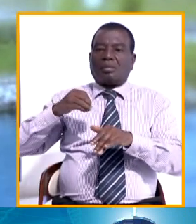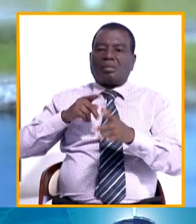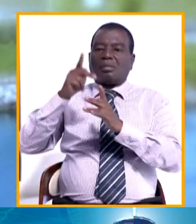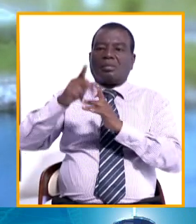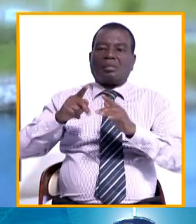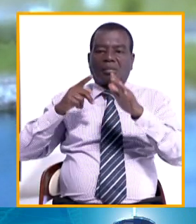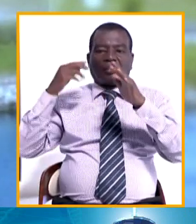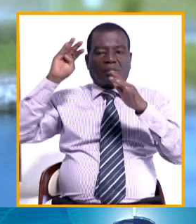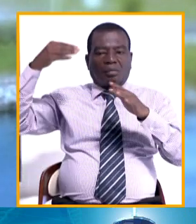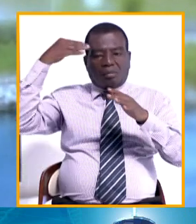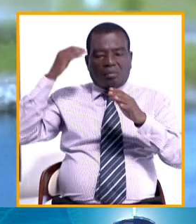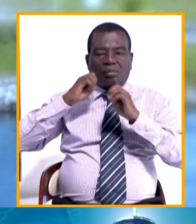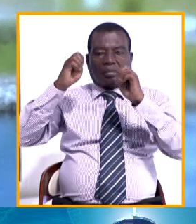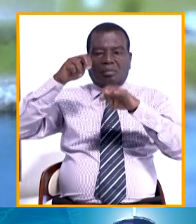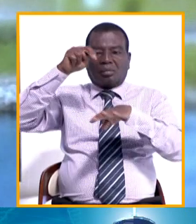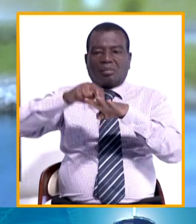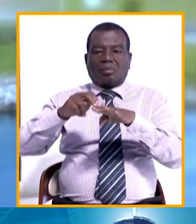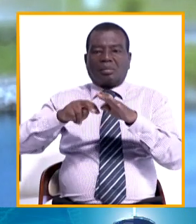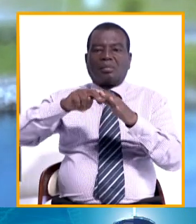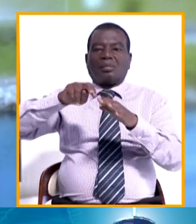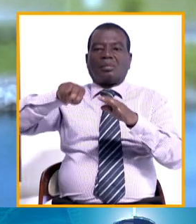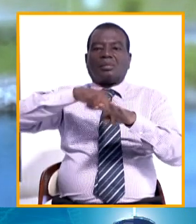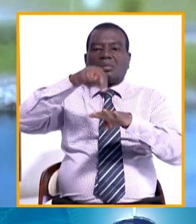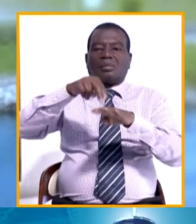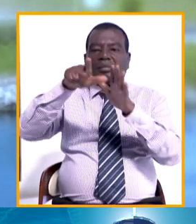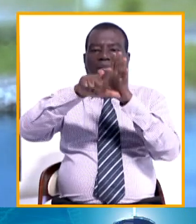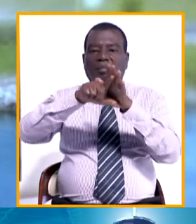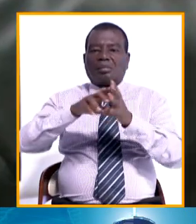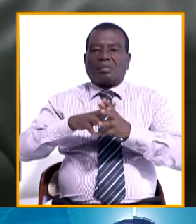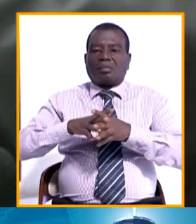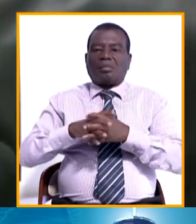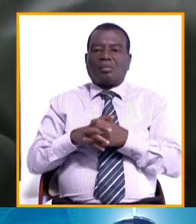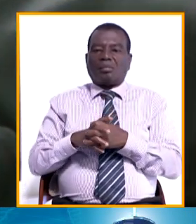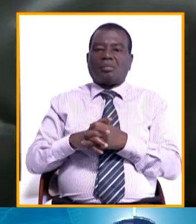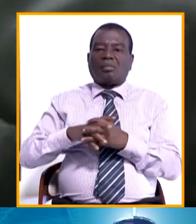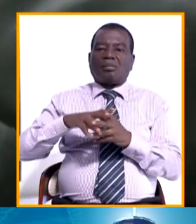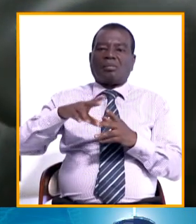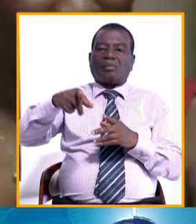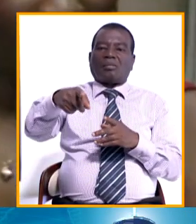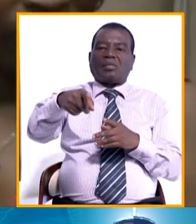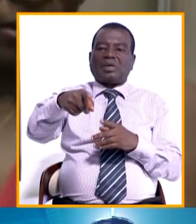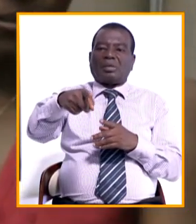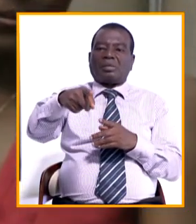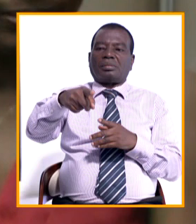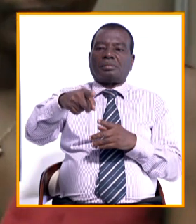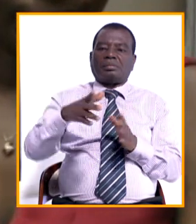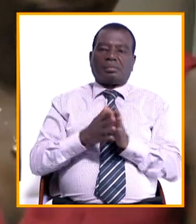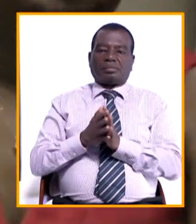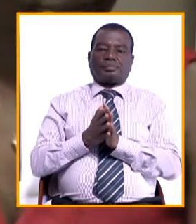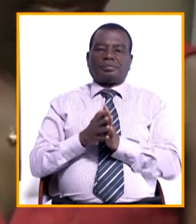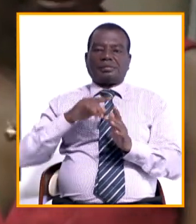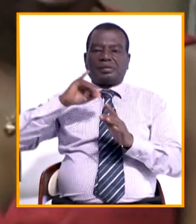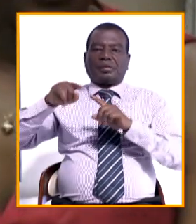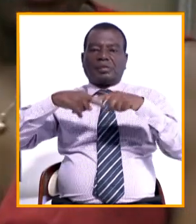la ministre de l'Éducation nationale. Sephora Zeghi, reportage. Idriss Diallo, dans les locaux du ministère